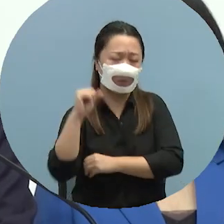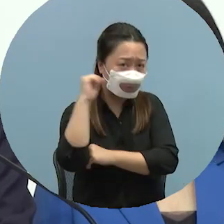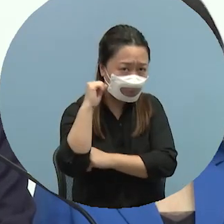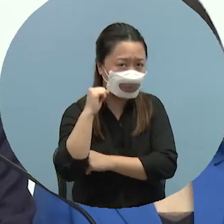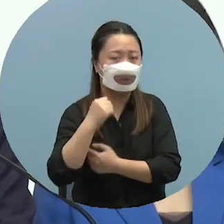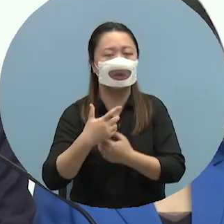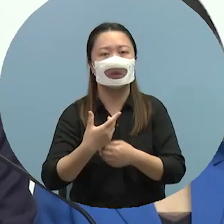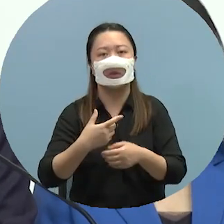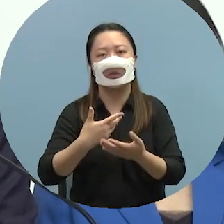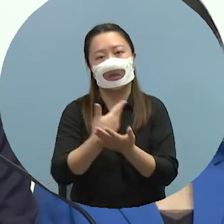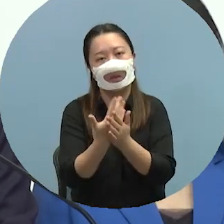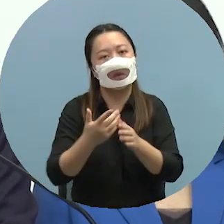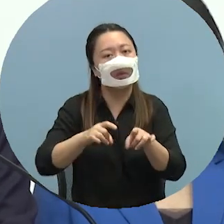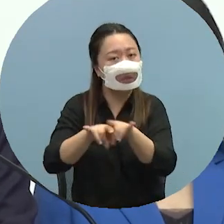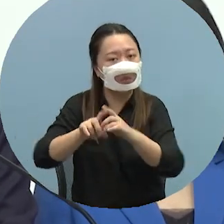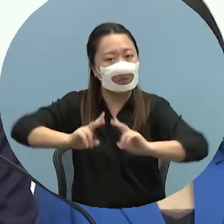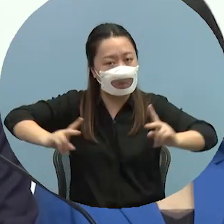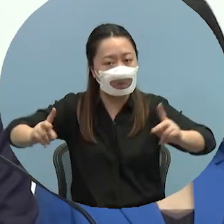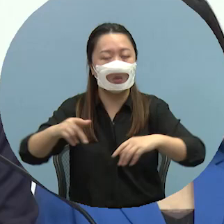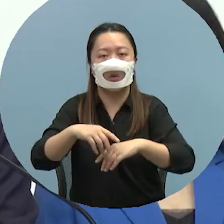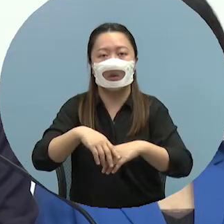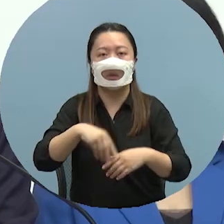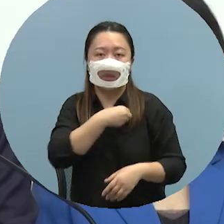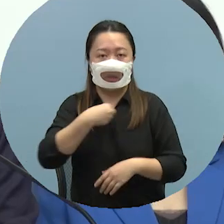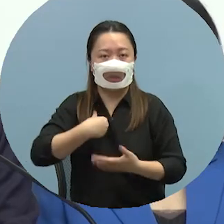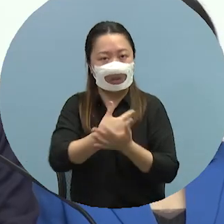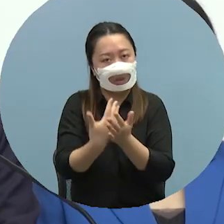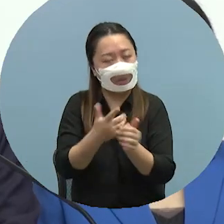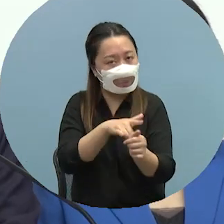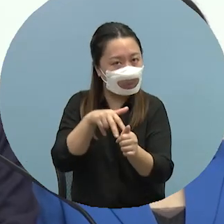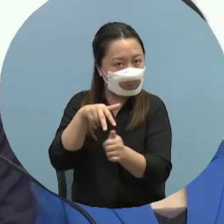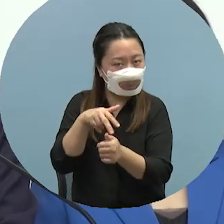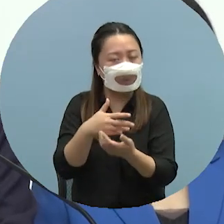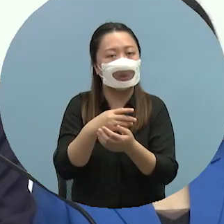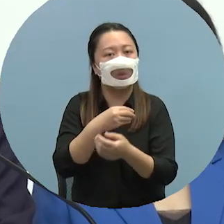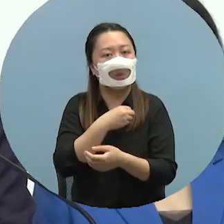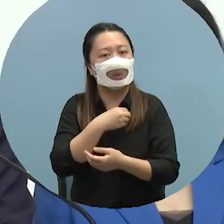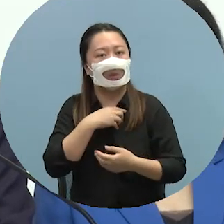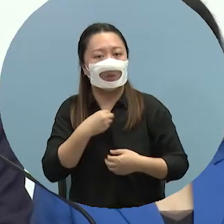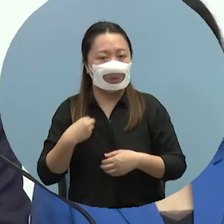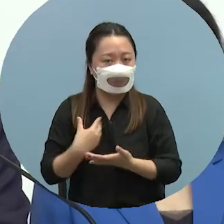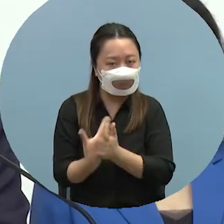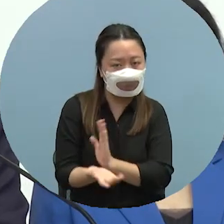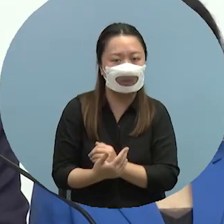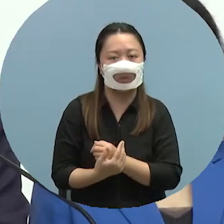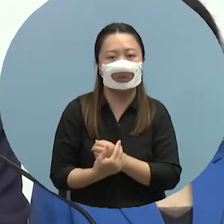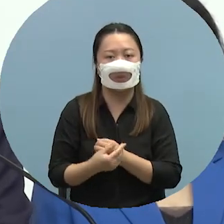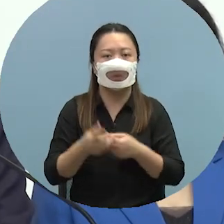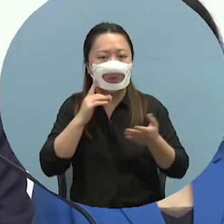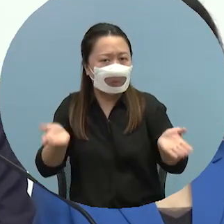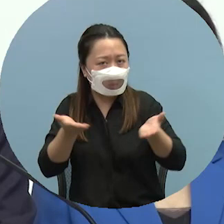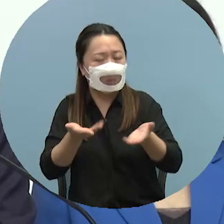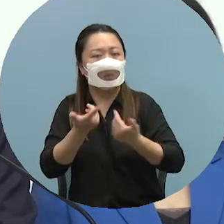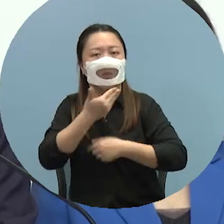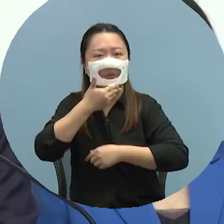的措施去優化醫療的護理系統，多措並舉創造青年的上流